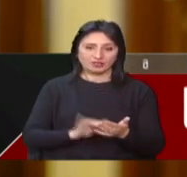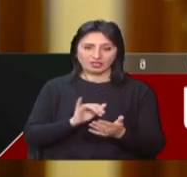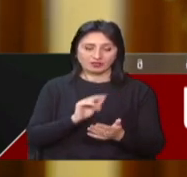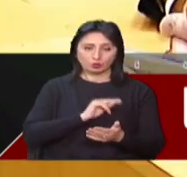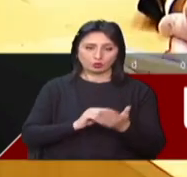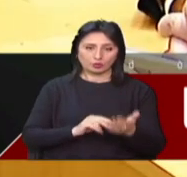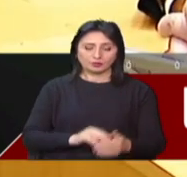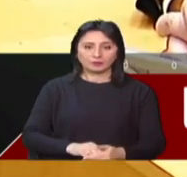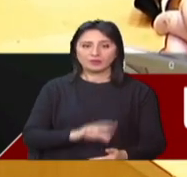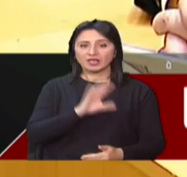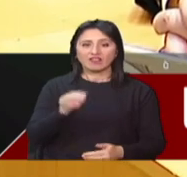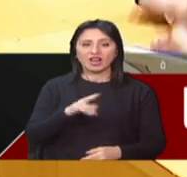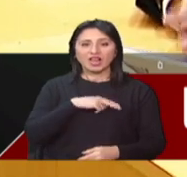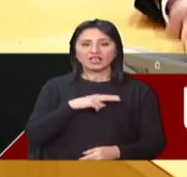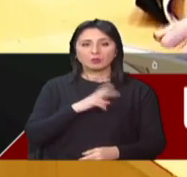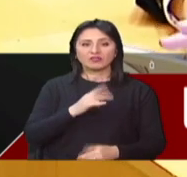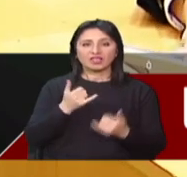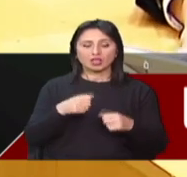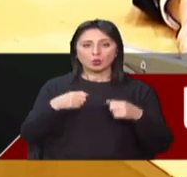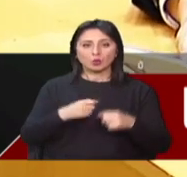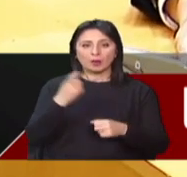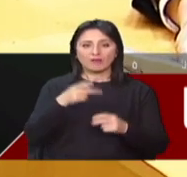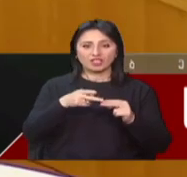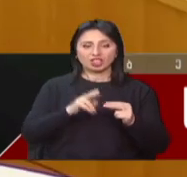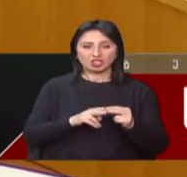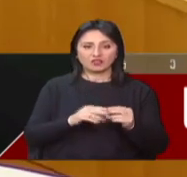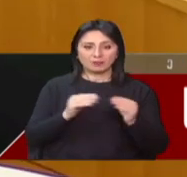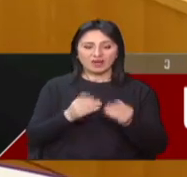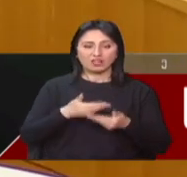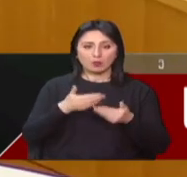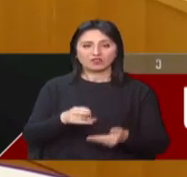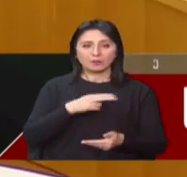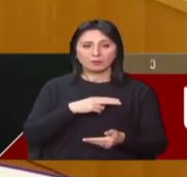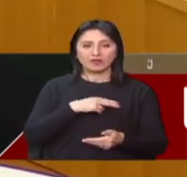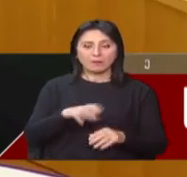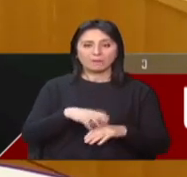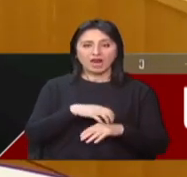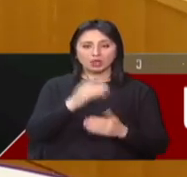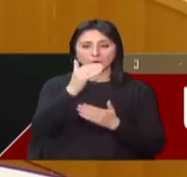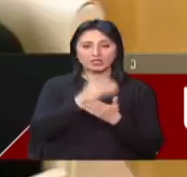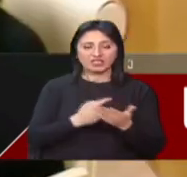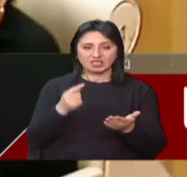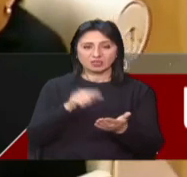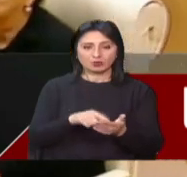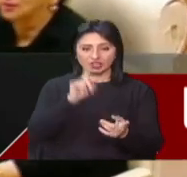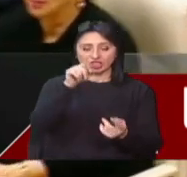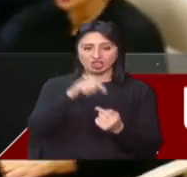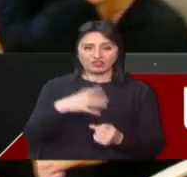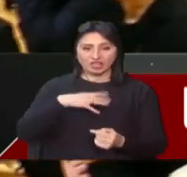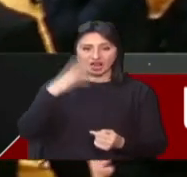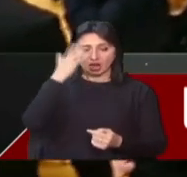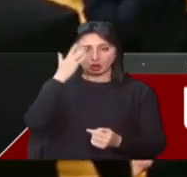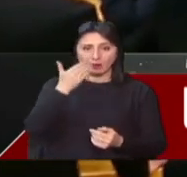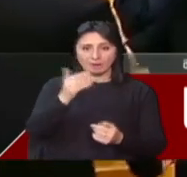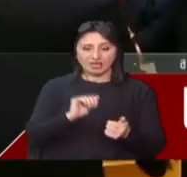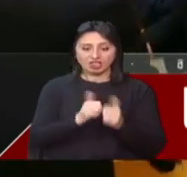სადაც მუშაობდე. ყველა დეპუტატი, რომელსაც დღეს უფლებამოსილება შეუწყდა მეათე მოწვევის პარლამენტში პარტიული სიით მოხდა. შესაბამისად, ქართულ